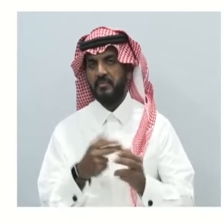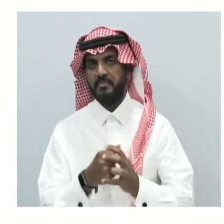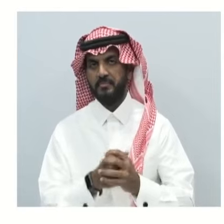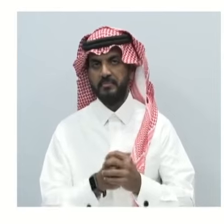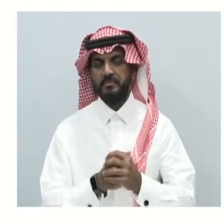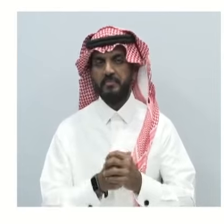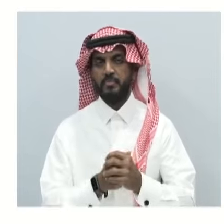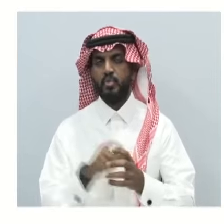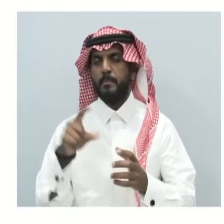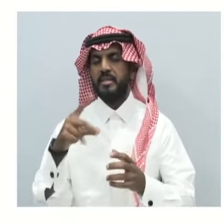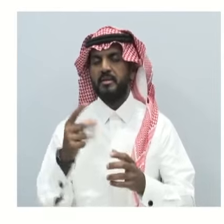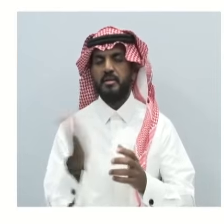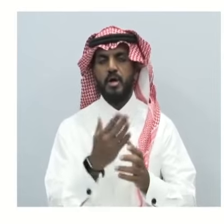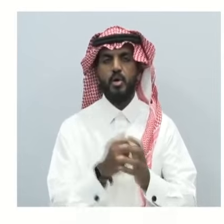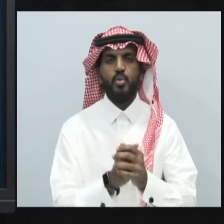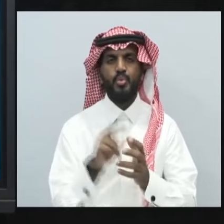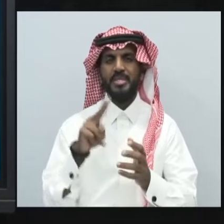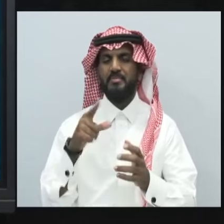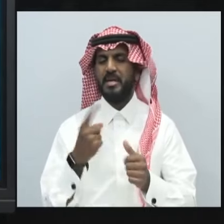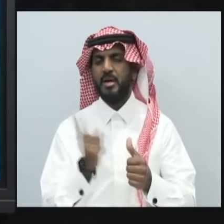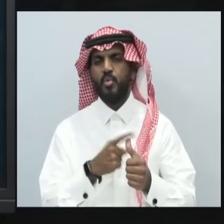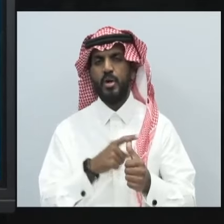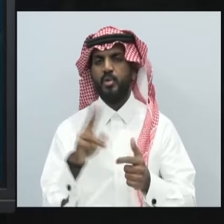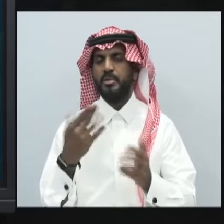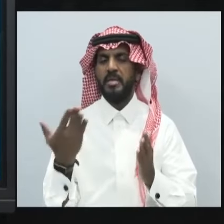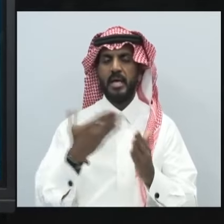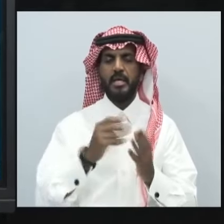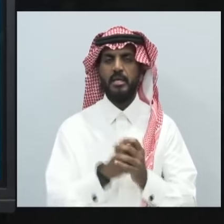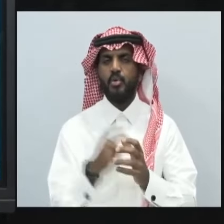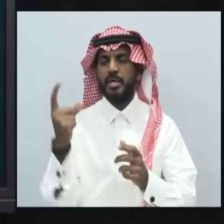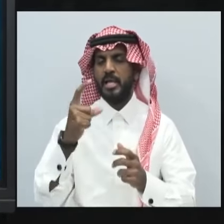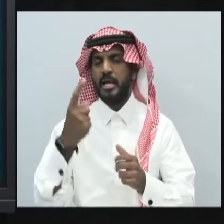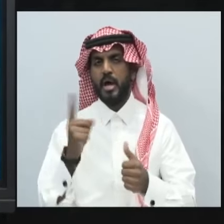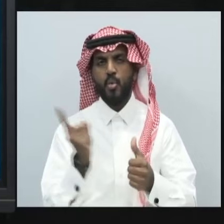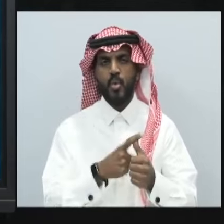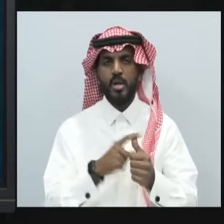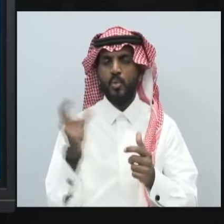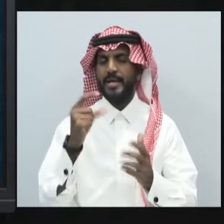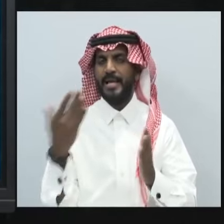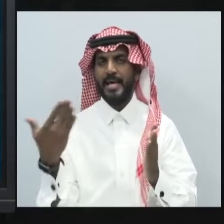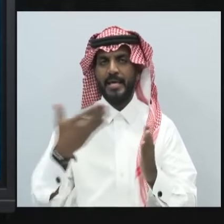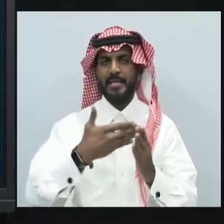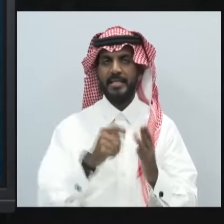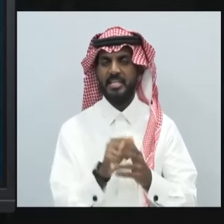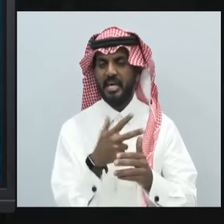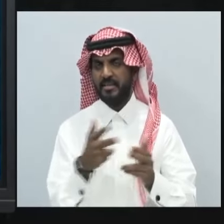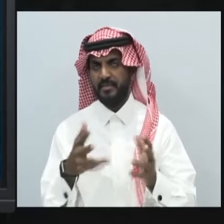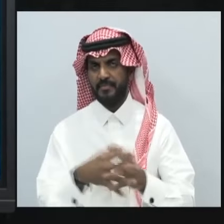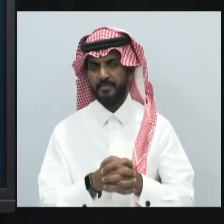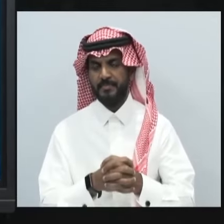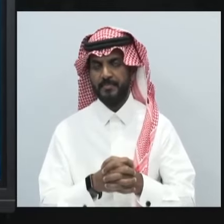يكون ذلك الطور بدرا ربما يكون تربيعا اول تربيع اخير هلال اول هلال اخير فبالتالي هو يختلف